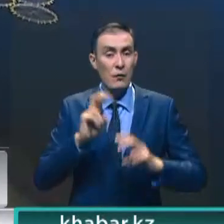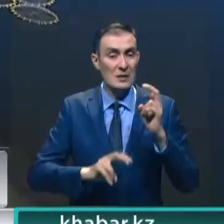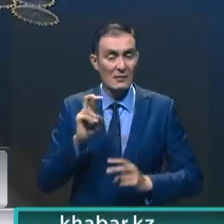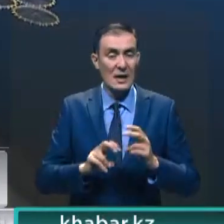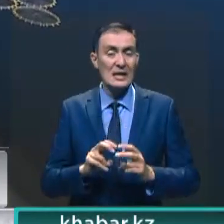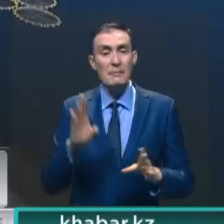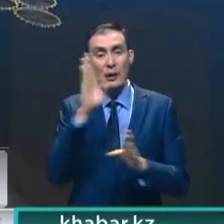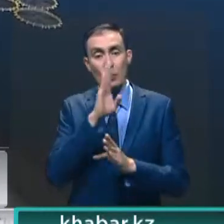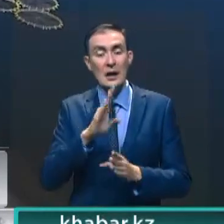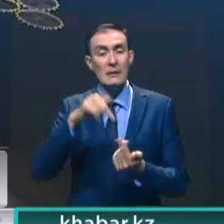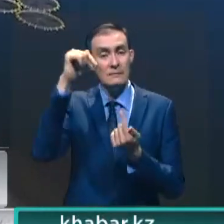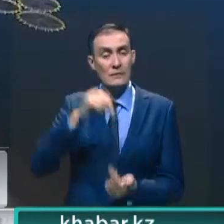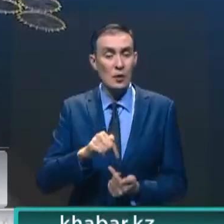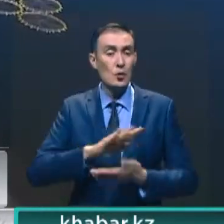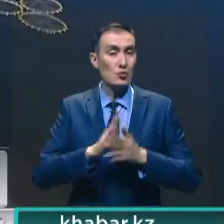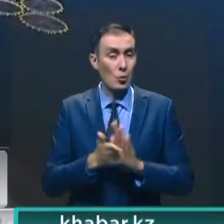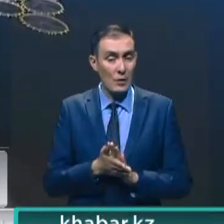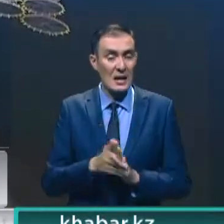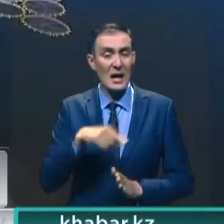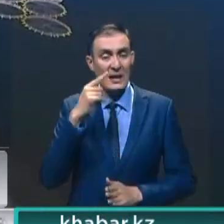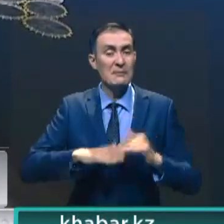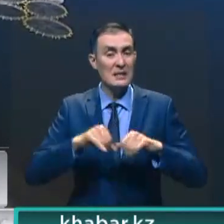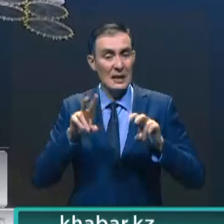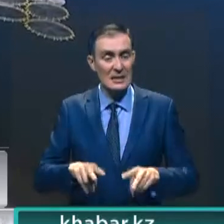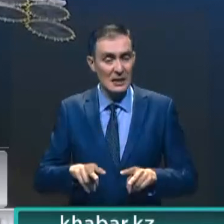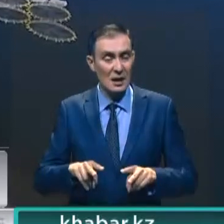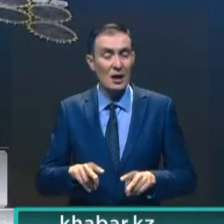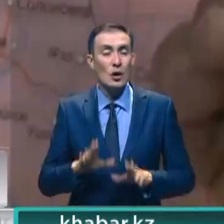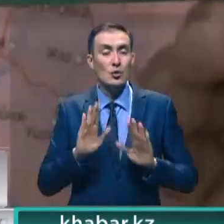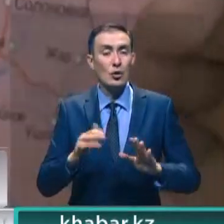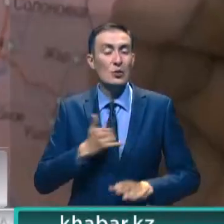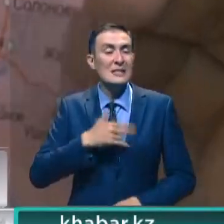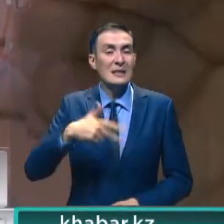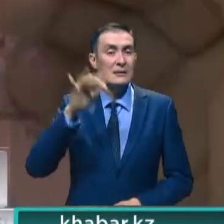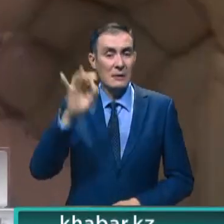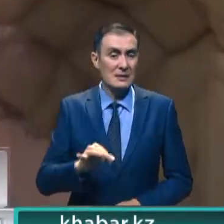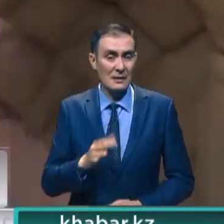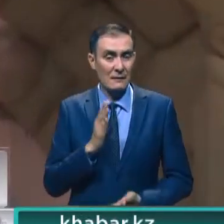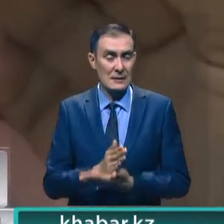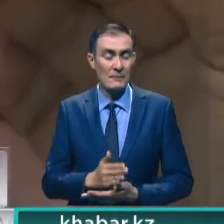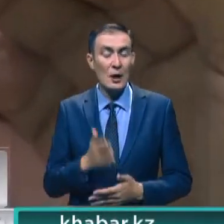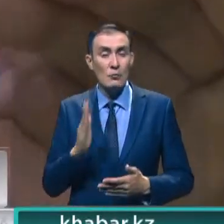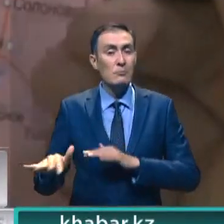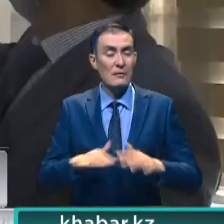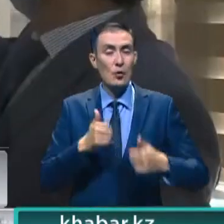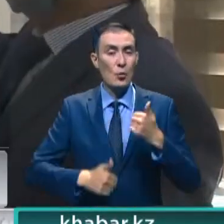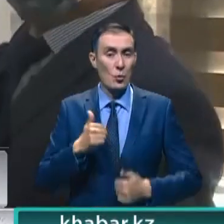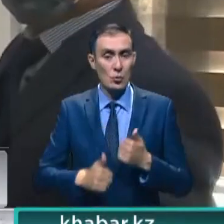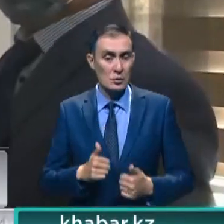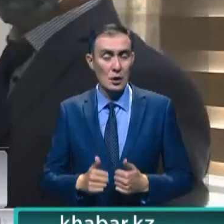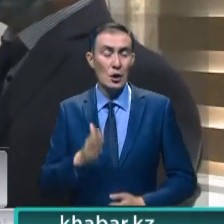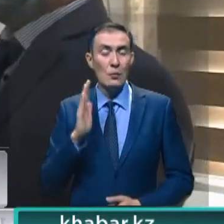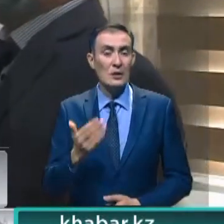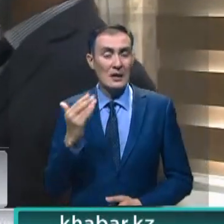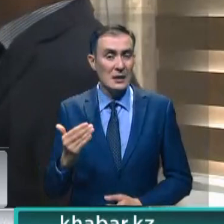учетом природно-климатических условий страны, считают эксперты, раскрыт всего на треть. По этим заливам будет проведен конкурс. То есть